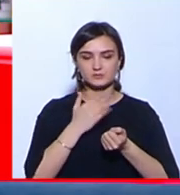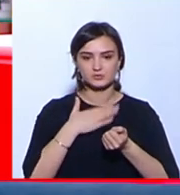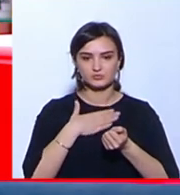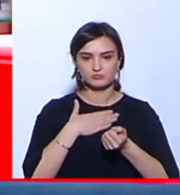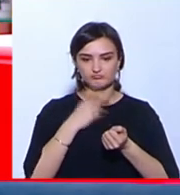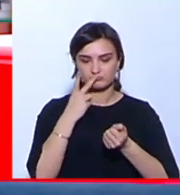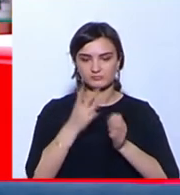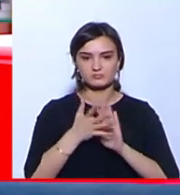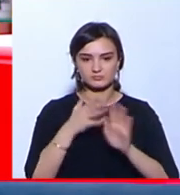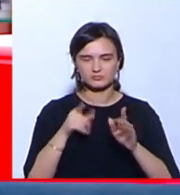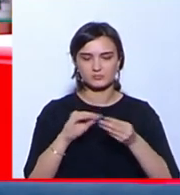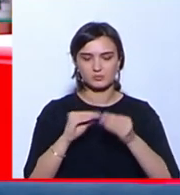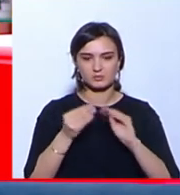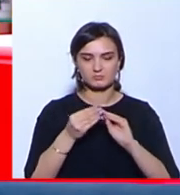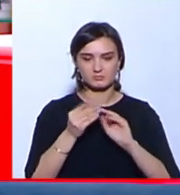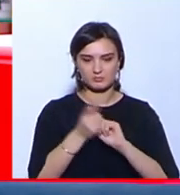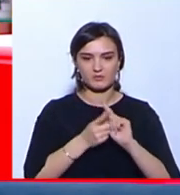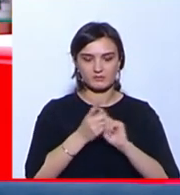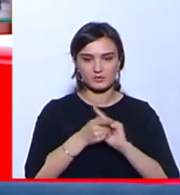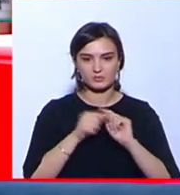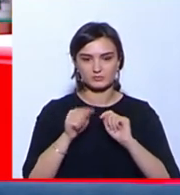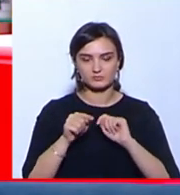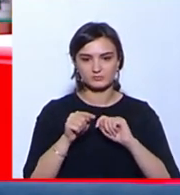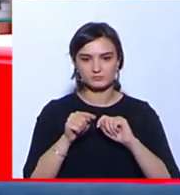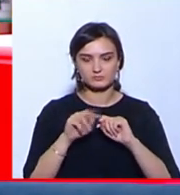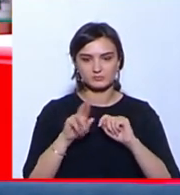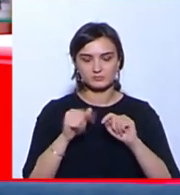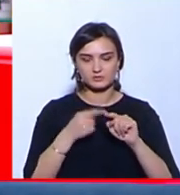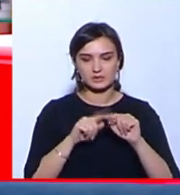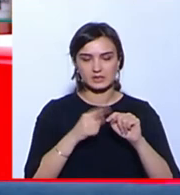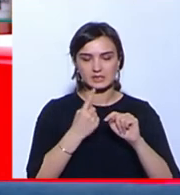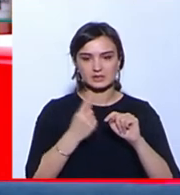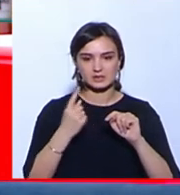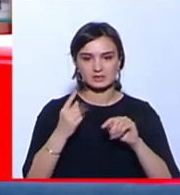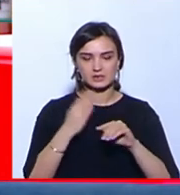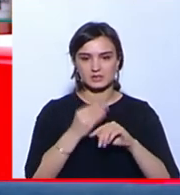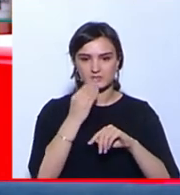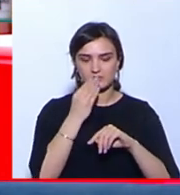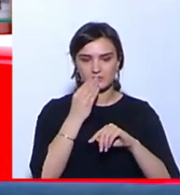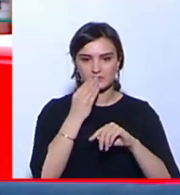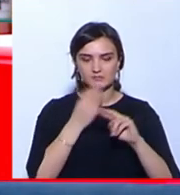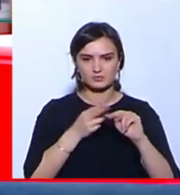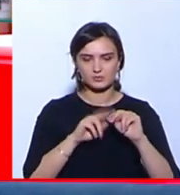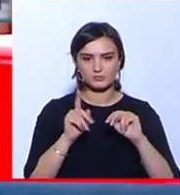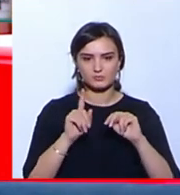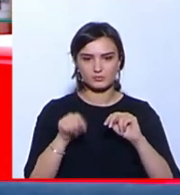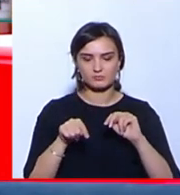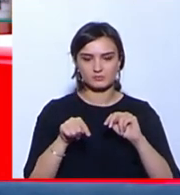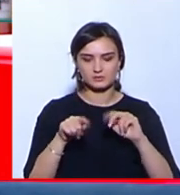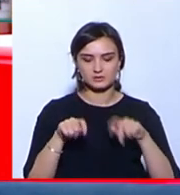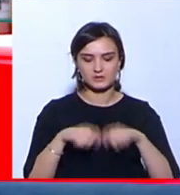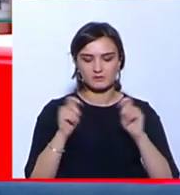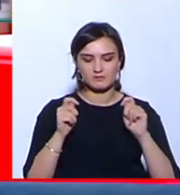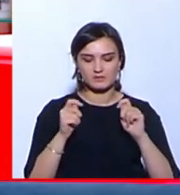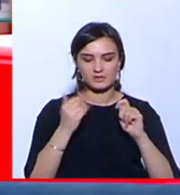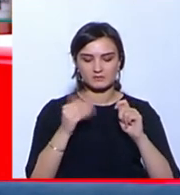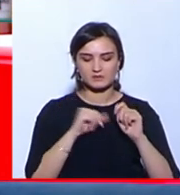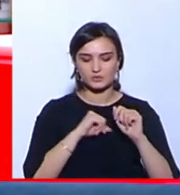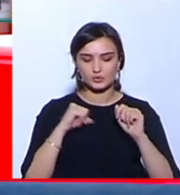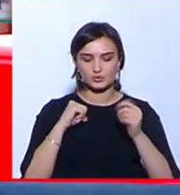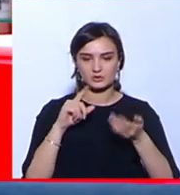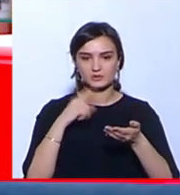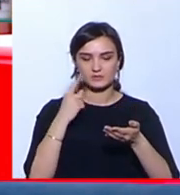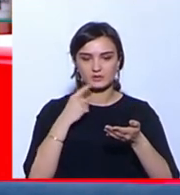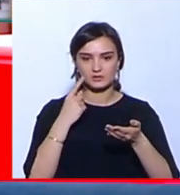ნაცნობი ხრიკებით ეს პრობლემები მოვაგვაროთ. და ერთ-ერთი არის კვება, იმიტომ რომ მეტაბოლური დარღვევა თქვენ თავად